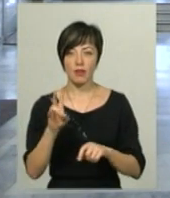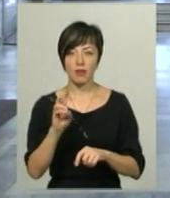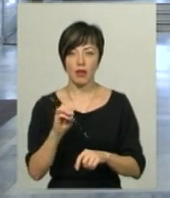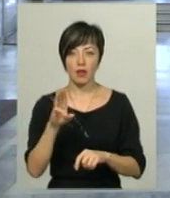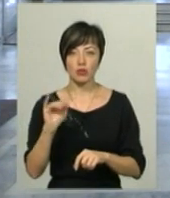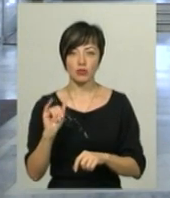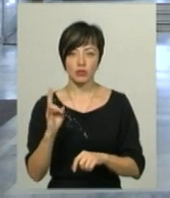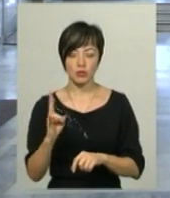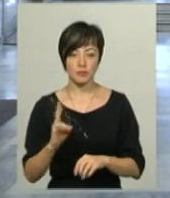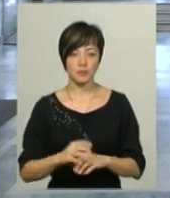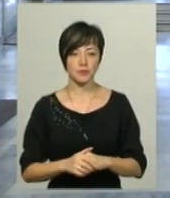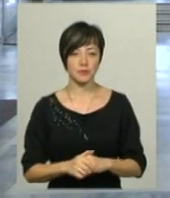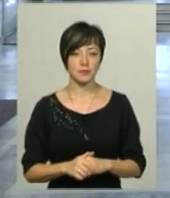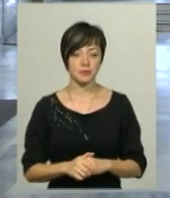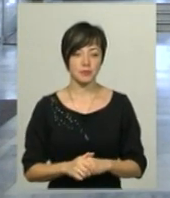Нетишина.